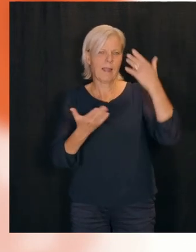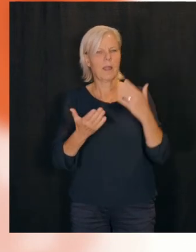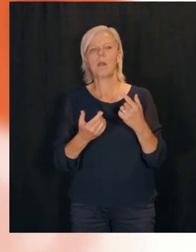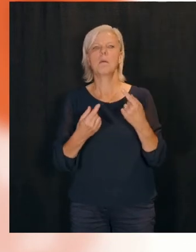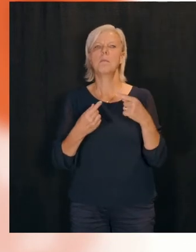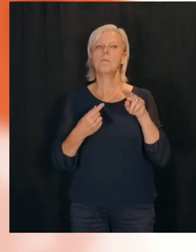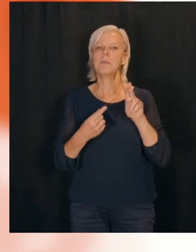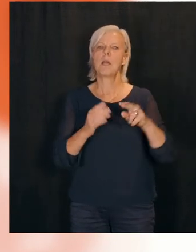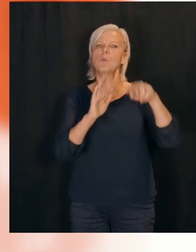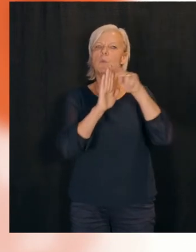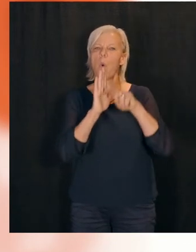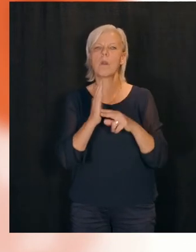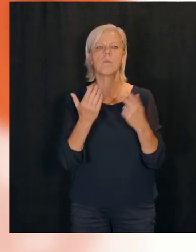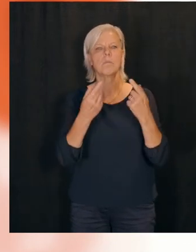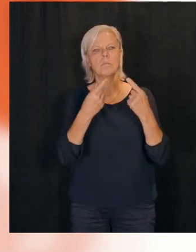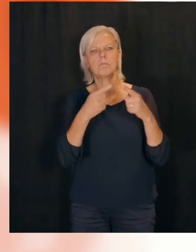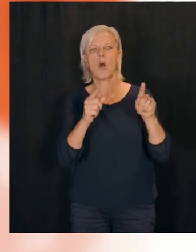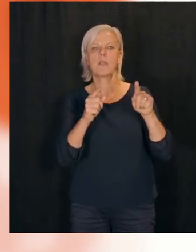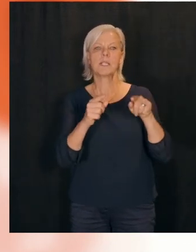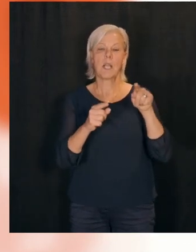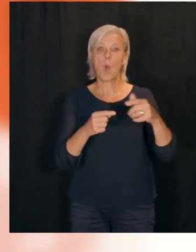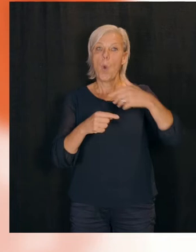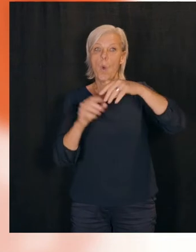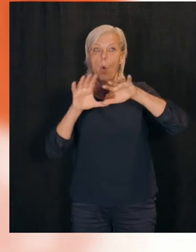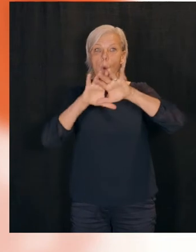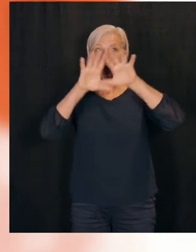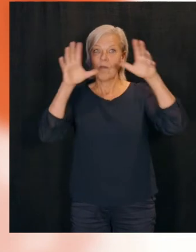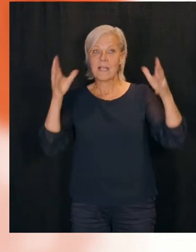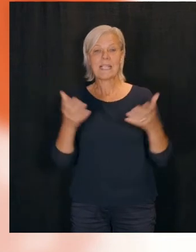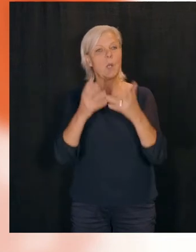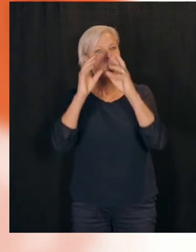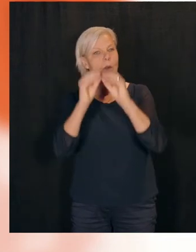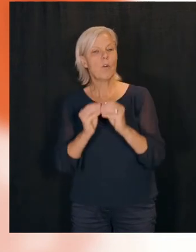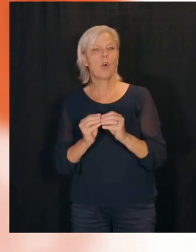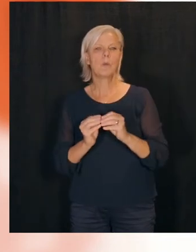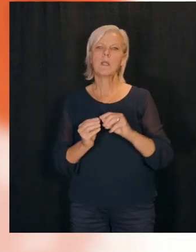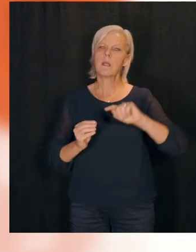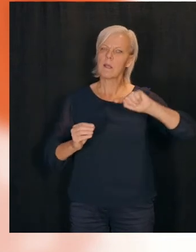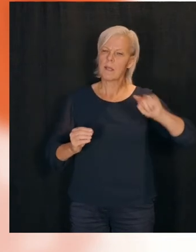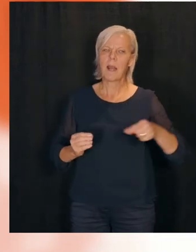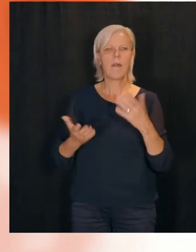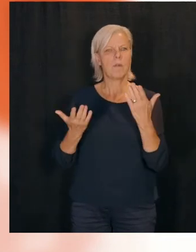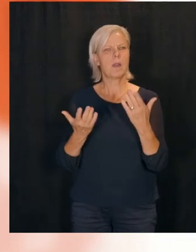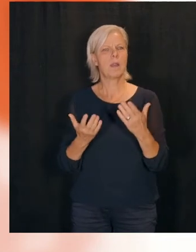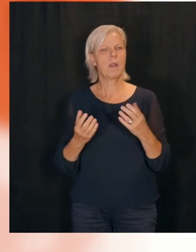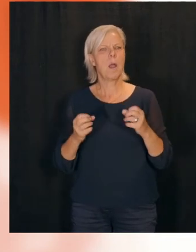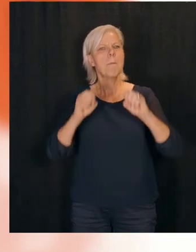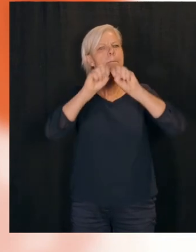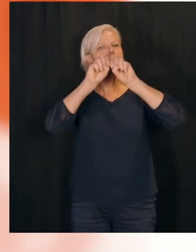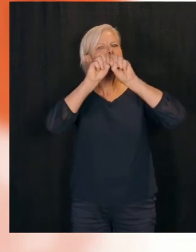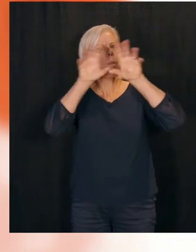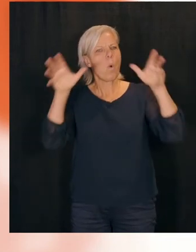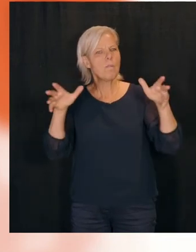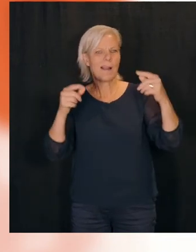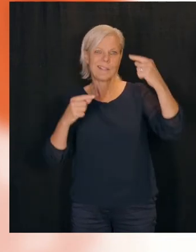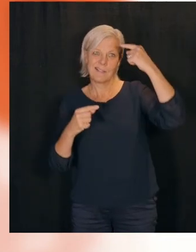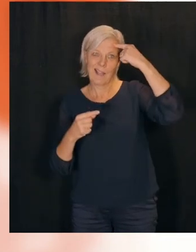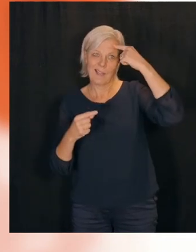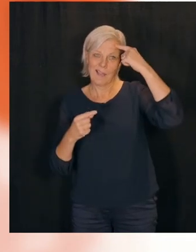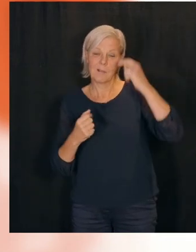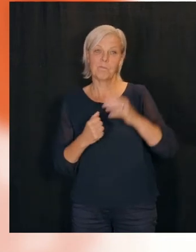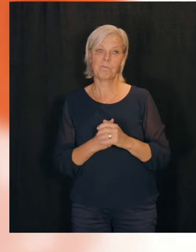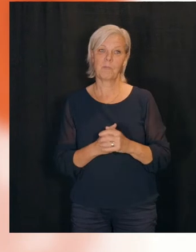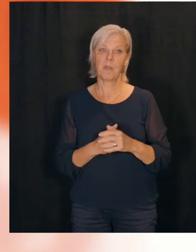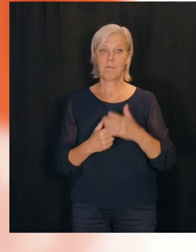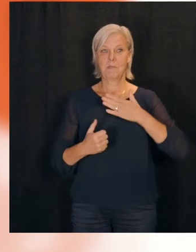avvikelse. Universell utformning förutsätter ju ett mångfaldstänkande för att fungera, som jag ser det. Och då är det